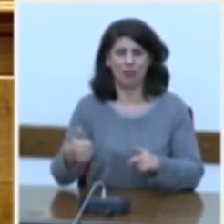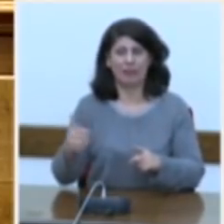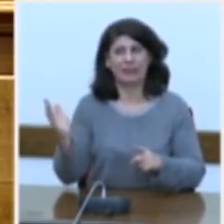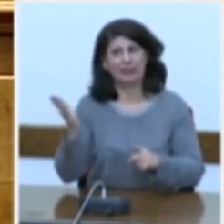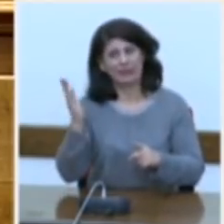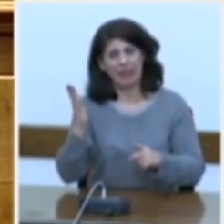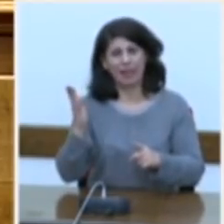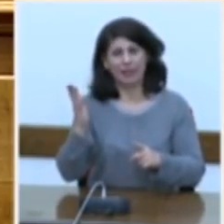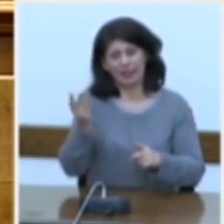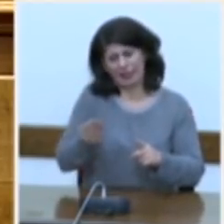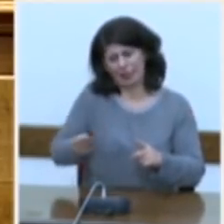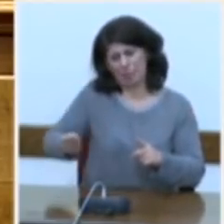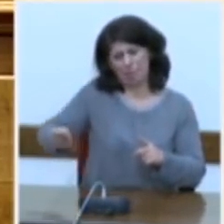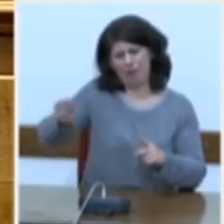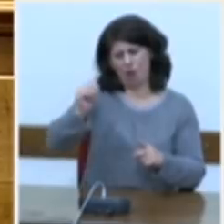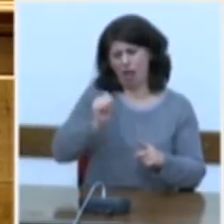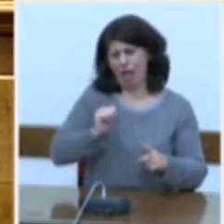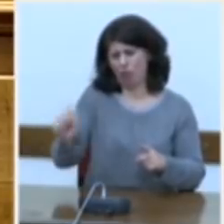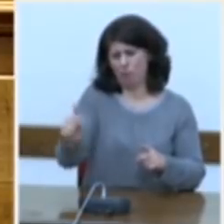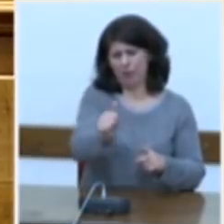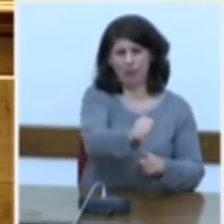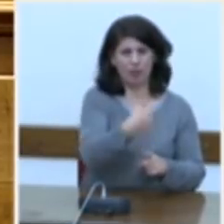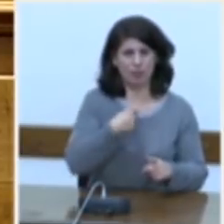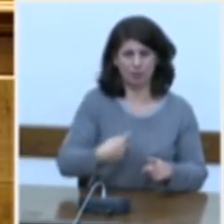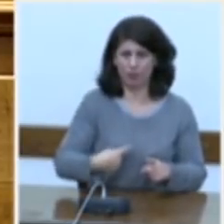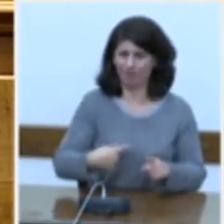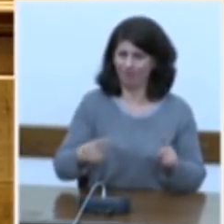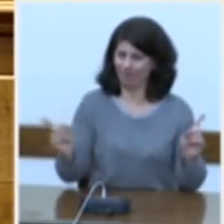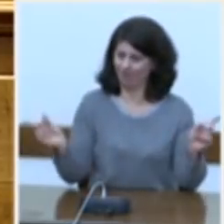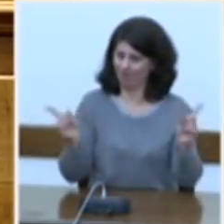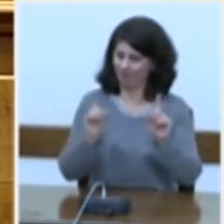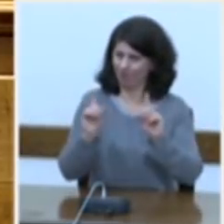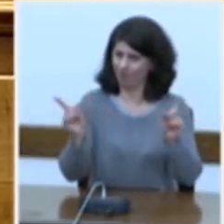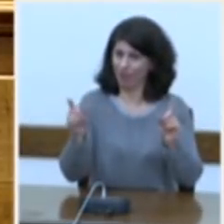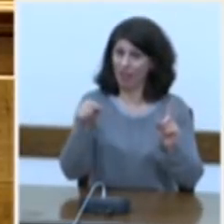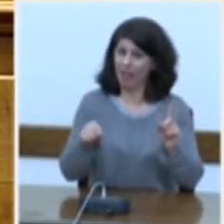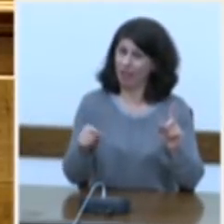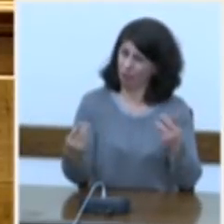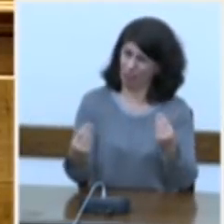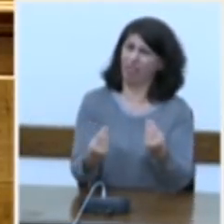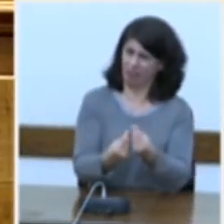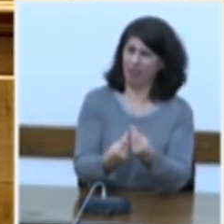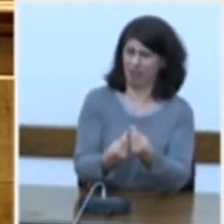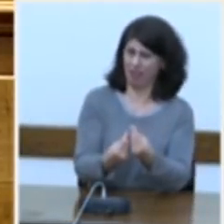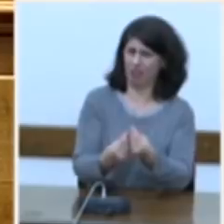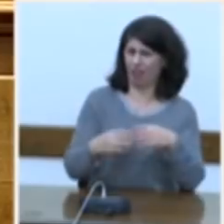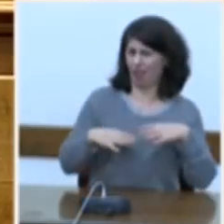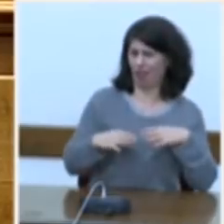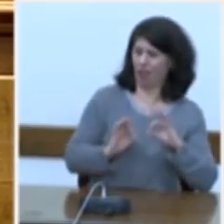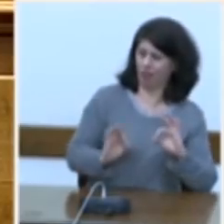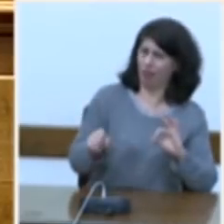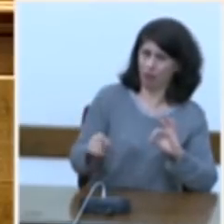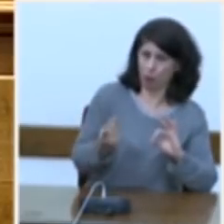κάποιες ακραίες ατομικές συμπεριφορές. Είναι πολύ βολική αυτή η